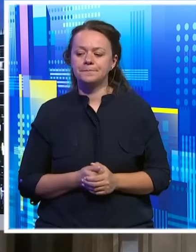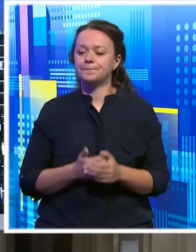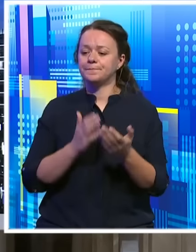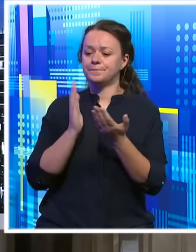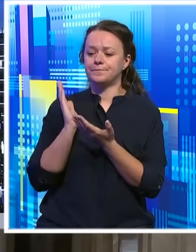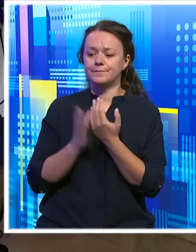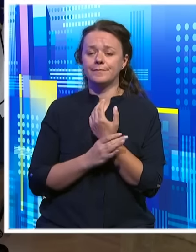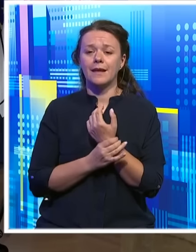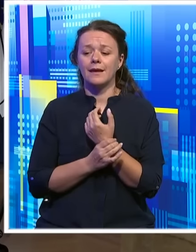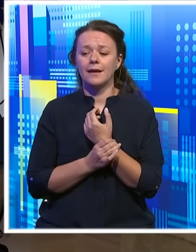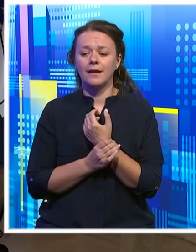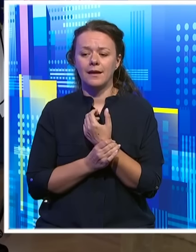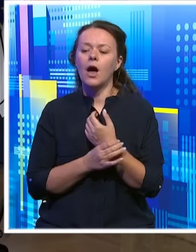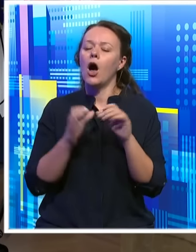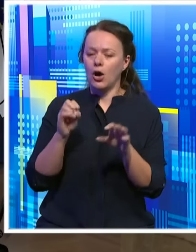posle ovaj water park. Ok,